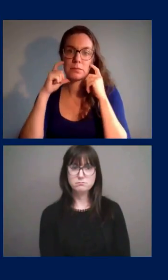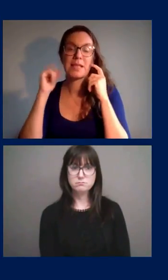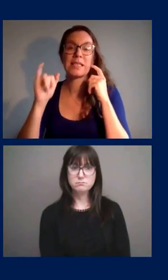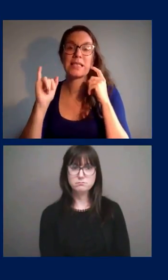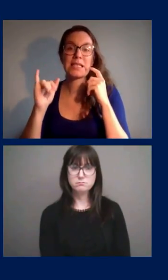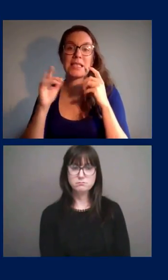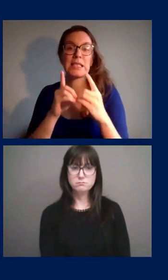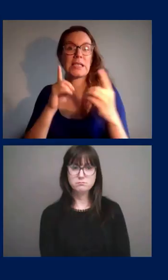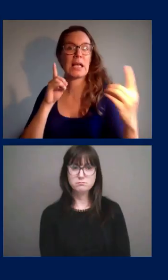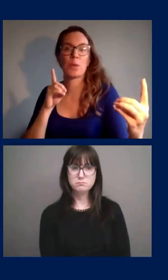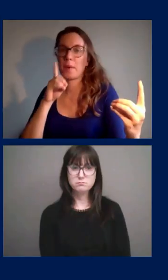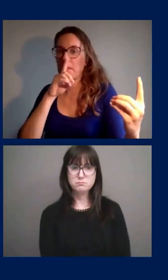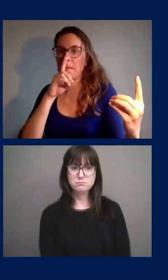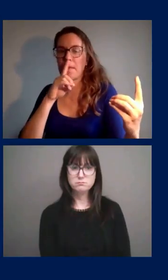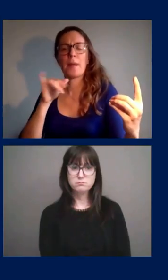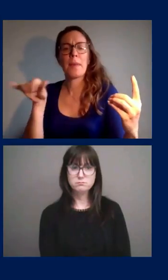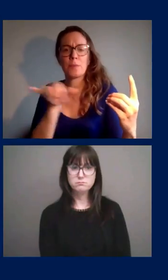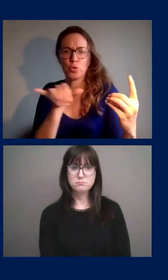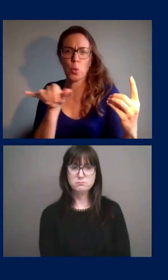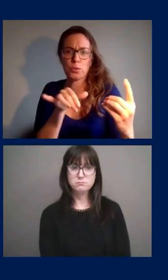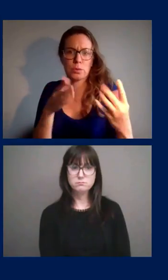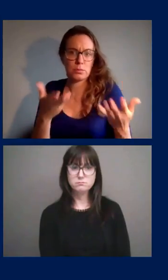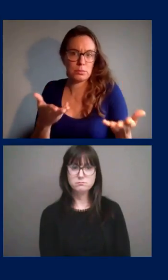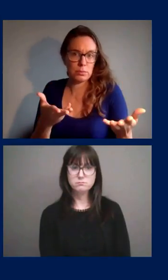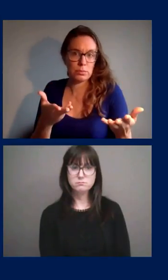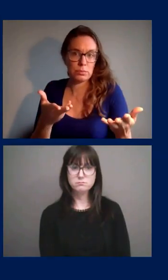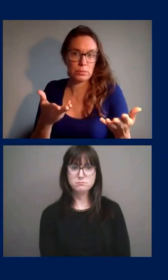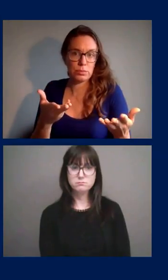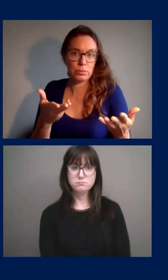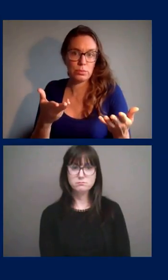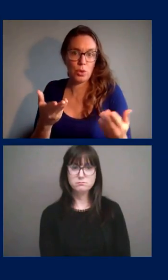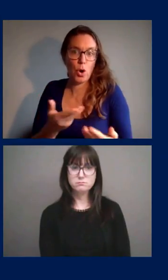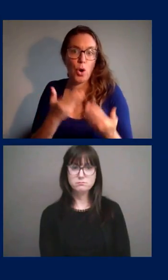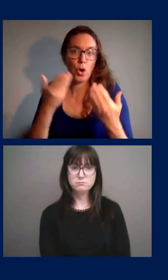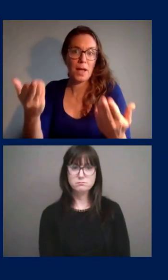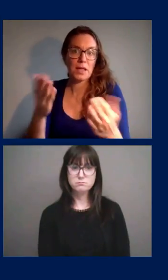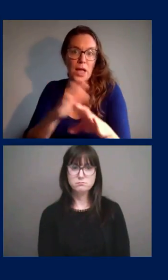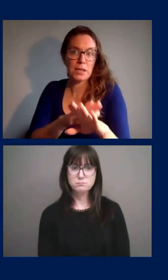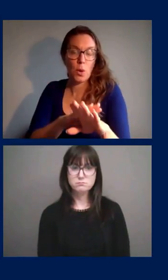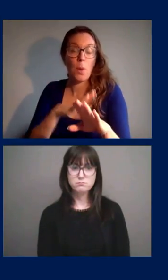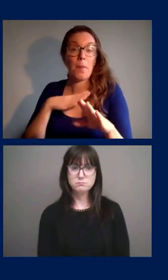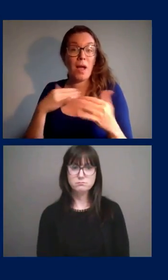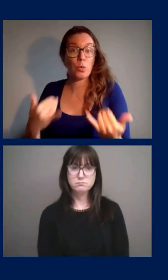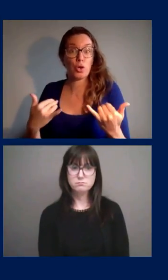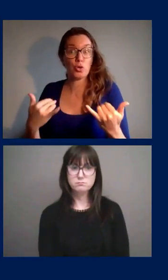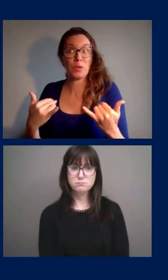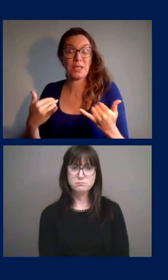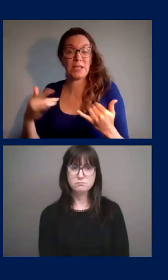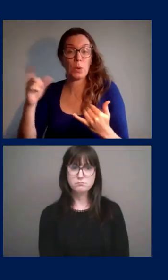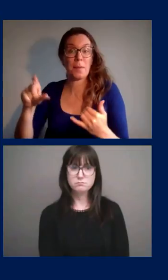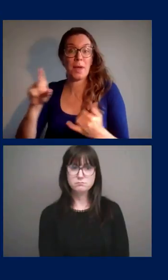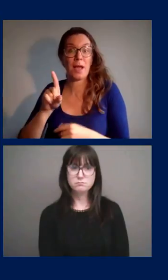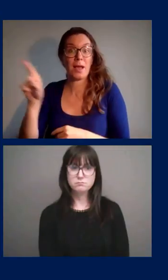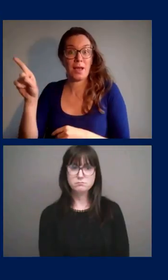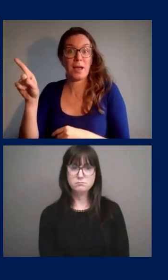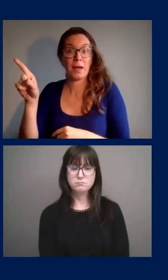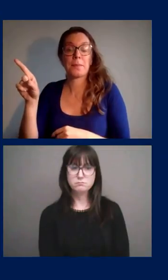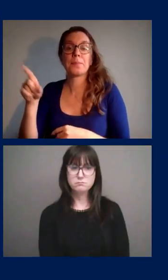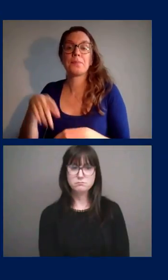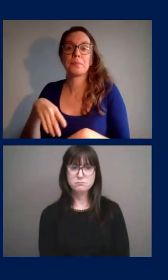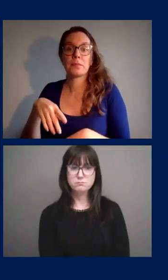fortement aussi les masques aujourd'hui au Québec il est beaucoup question de le rendre peut-être